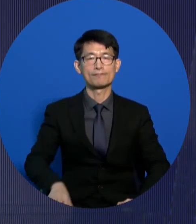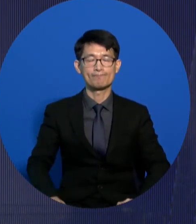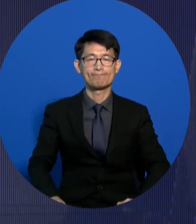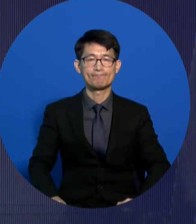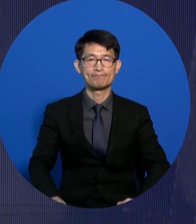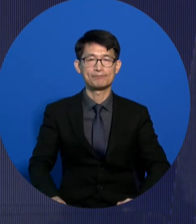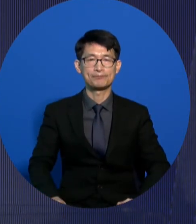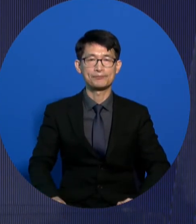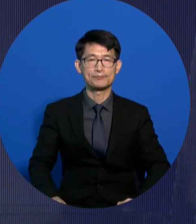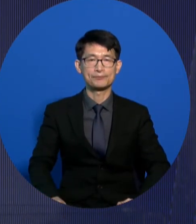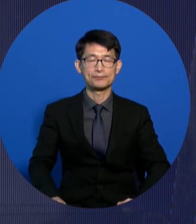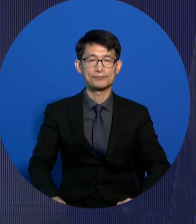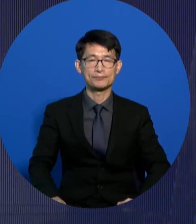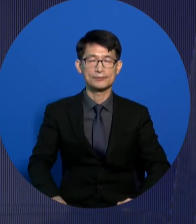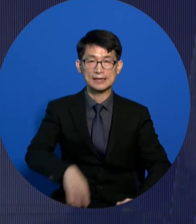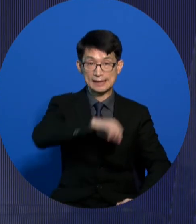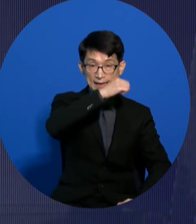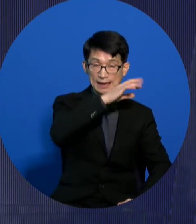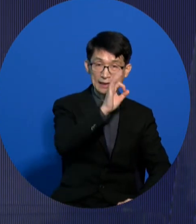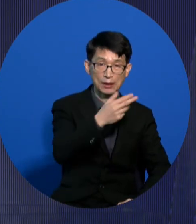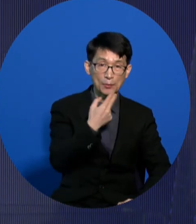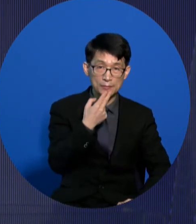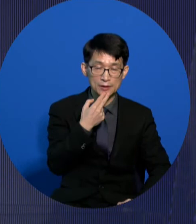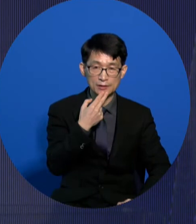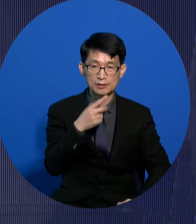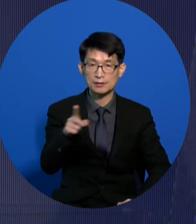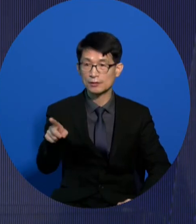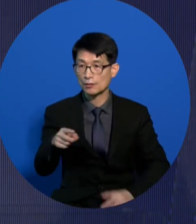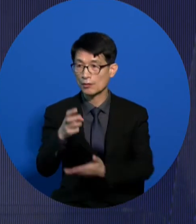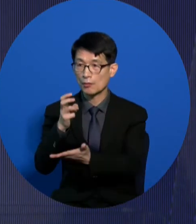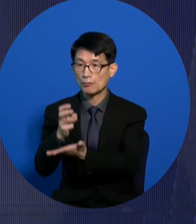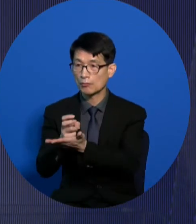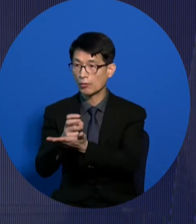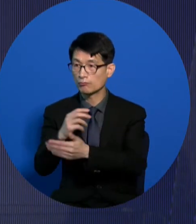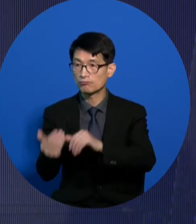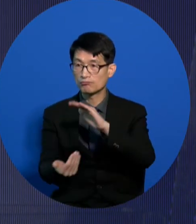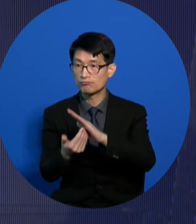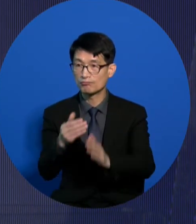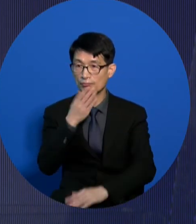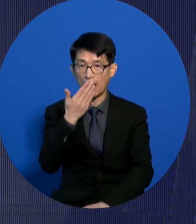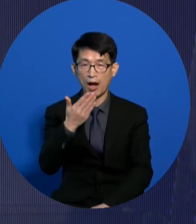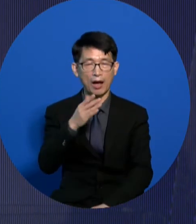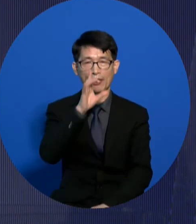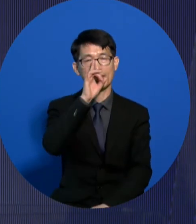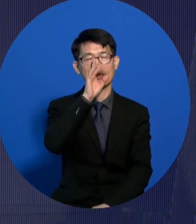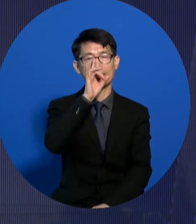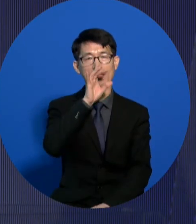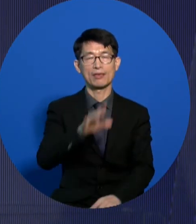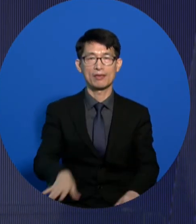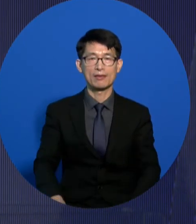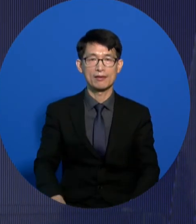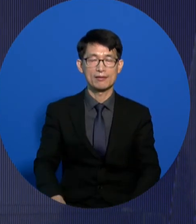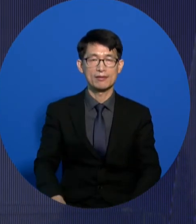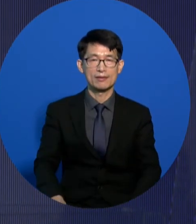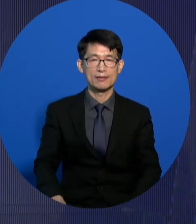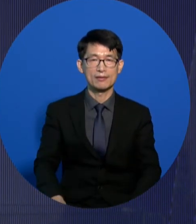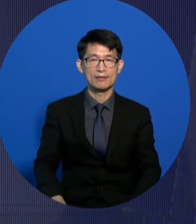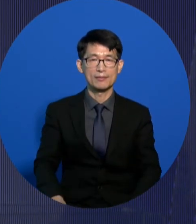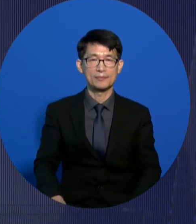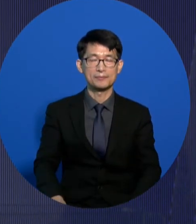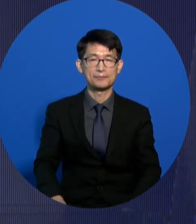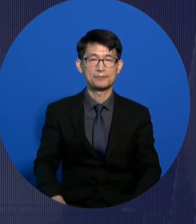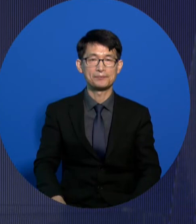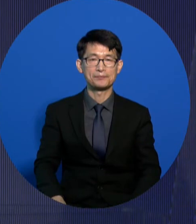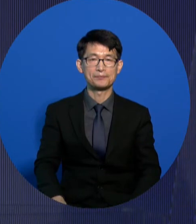그대로 예산 없이 권리 없다는 그런 우리가 투쟁하고 있는 그런 슬로건을 가지고 얘기하고